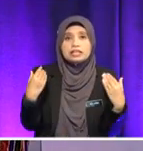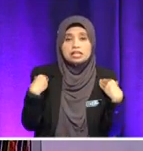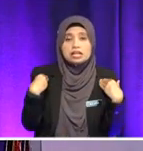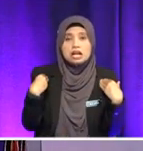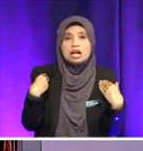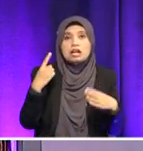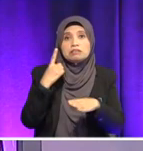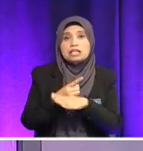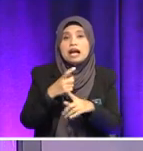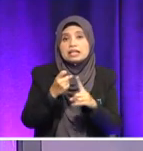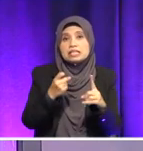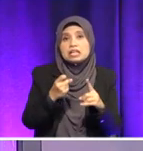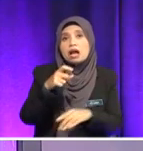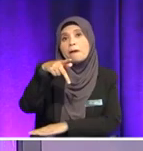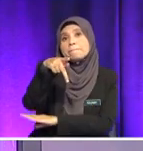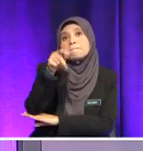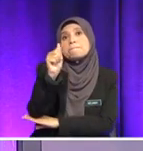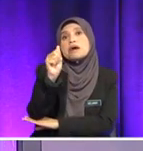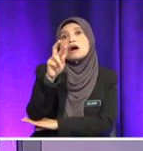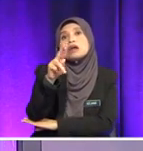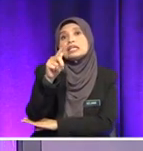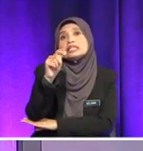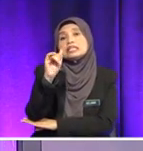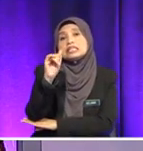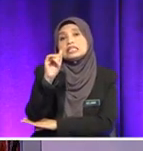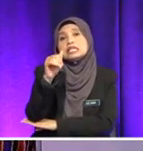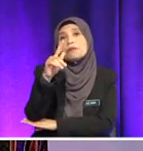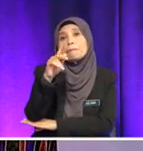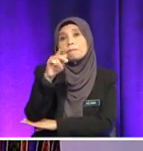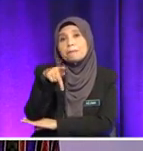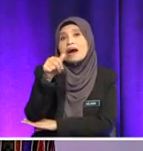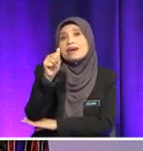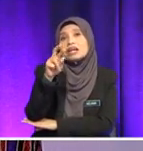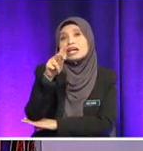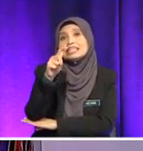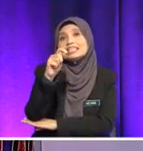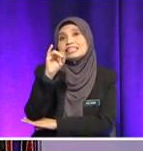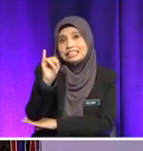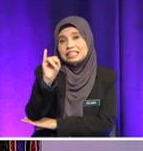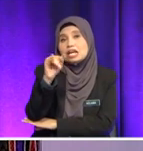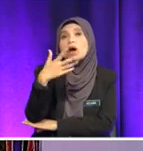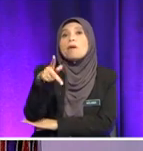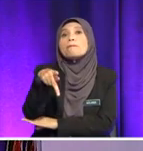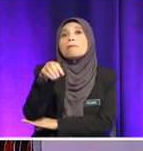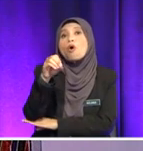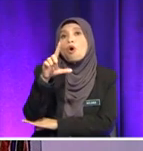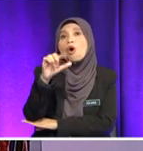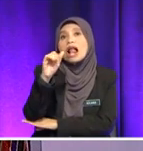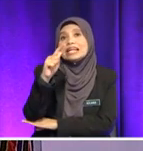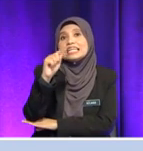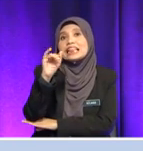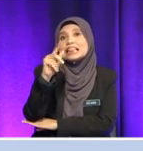daripada politik Oke jadi gini dan orang awam juga tidak ketinggalan dalam memberikan